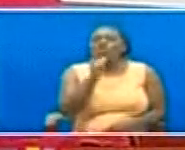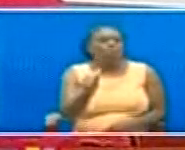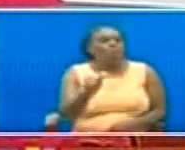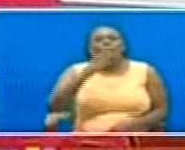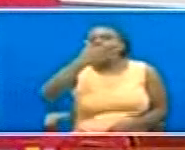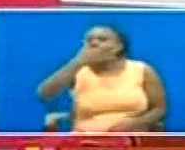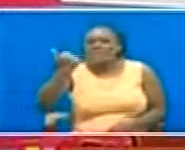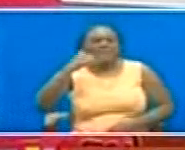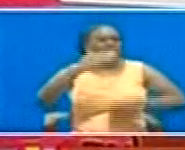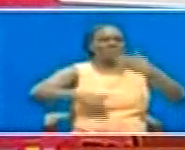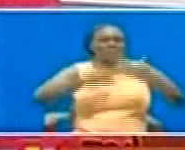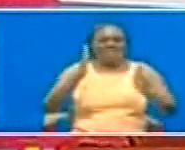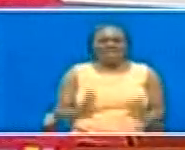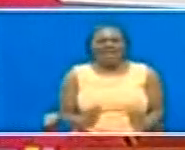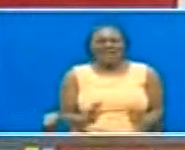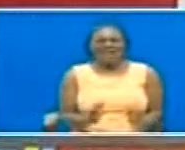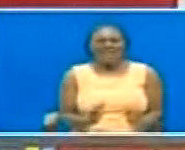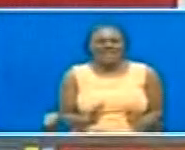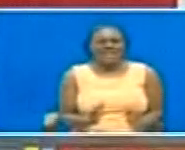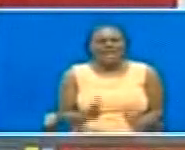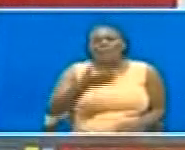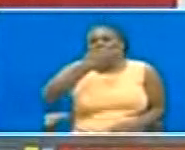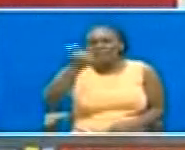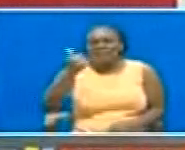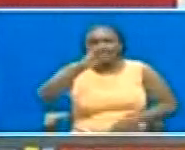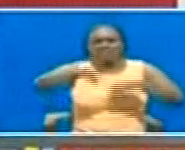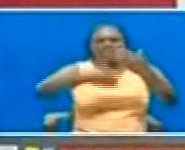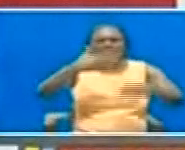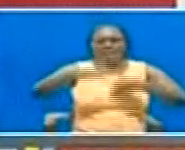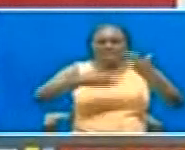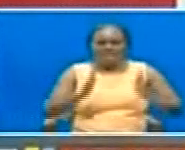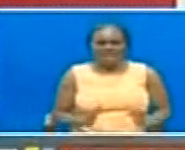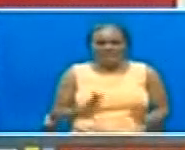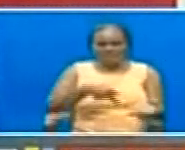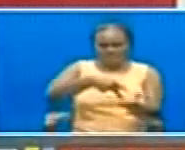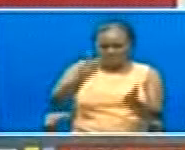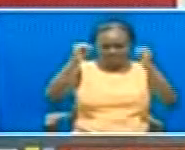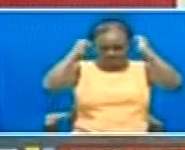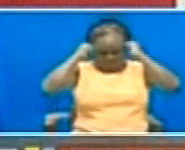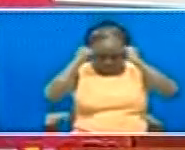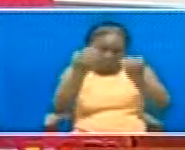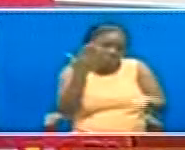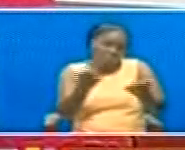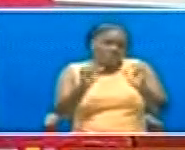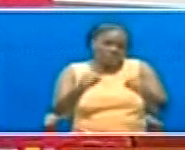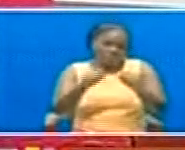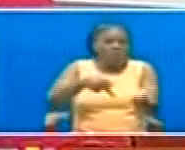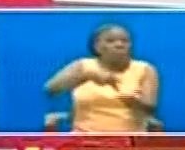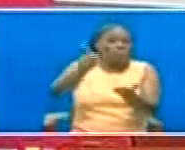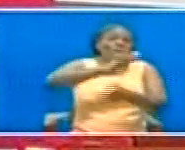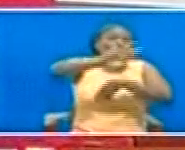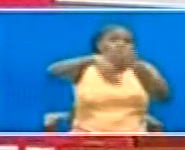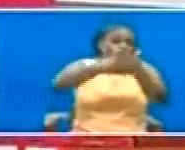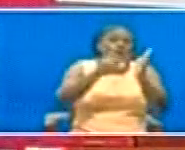players. Yeah. Wale wa ntua MVP wale. MVP. Uh-huh. Yeah. But tukiendelea, maybe tutalipia kila player. Kwa